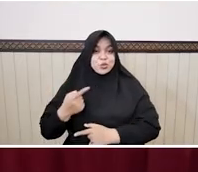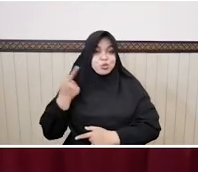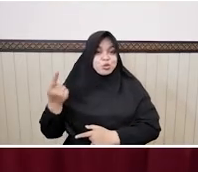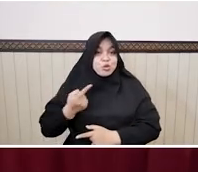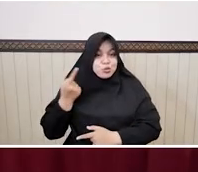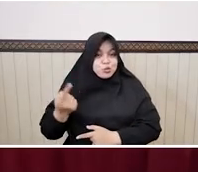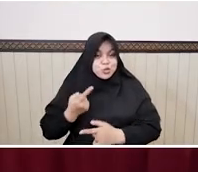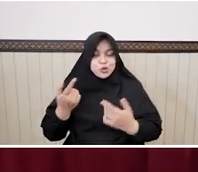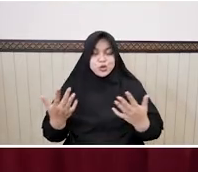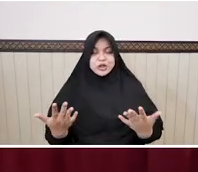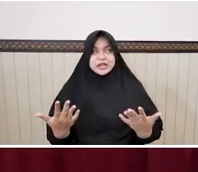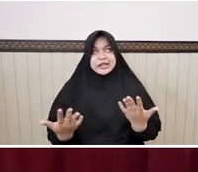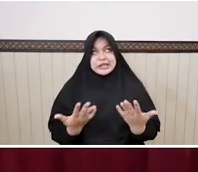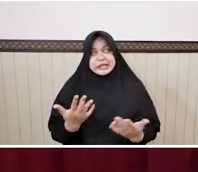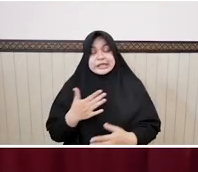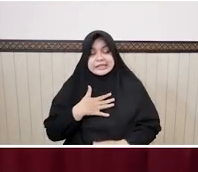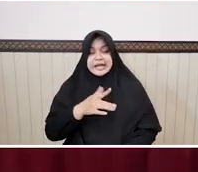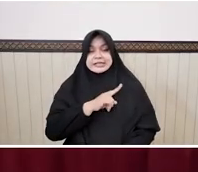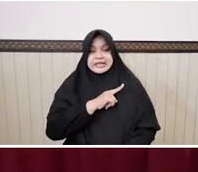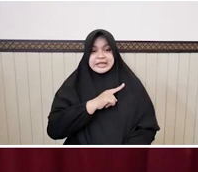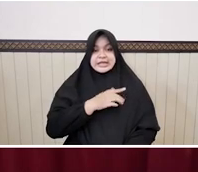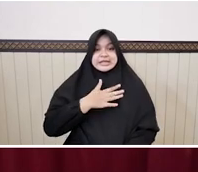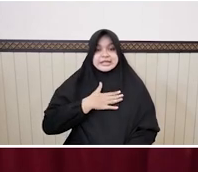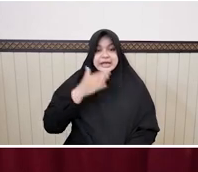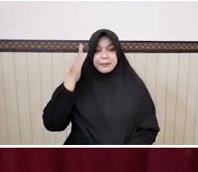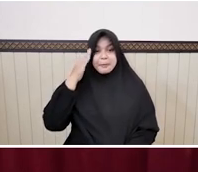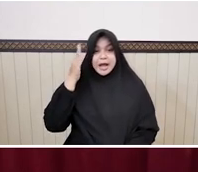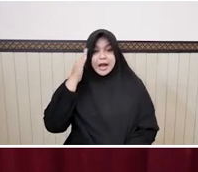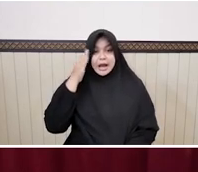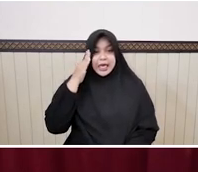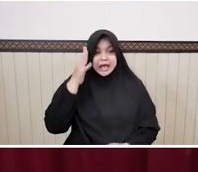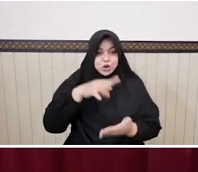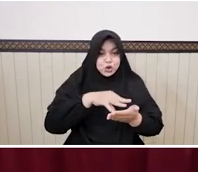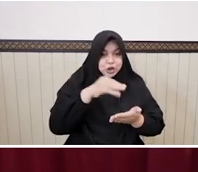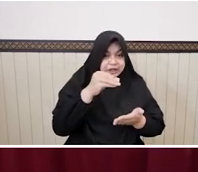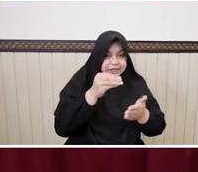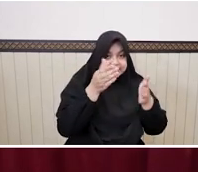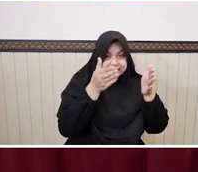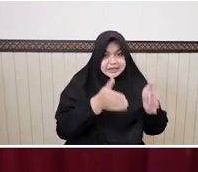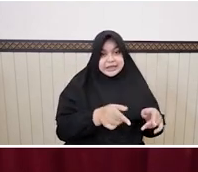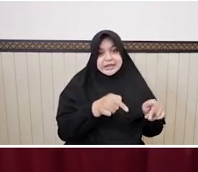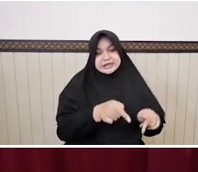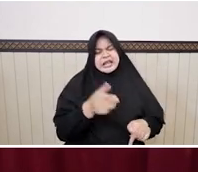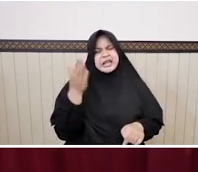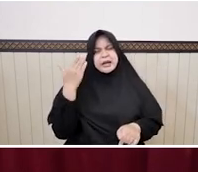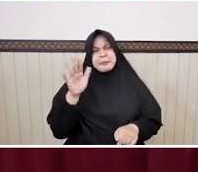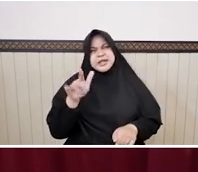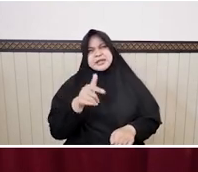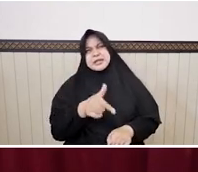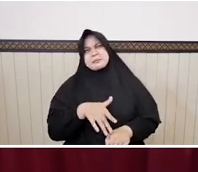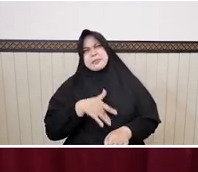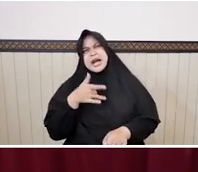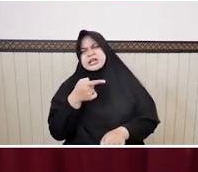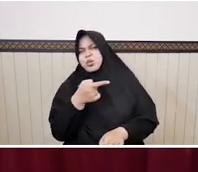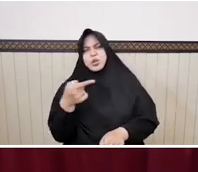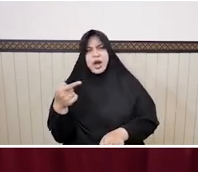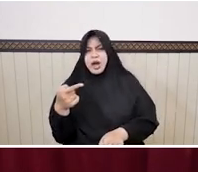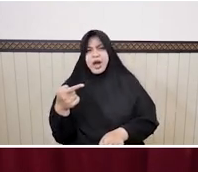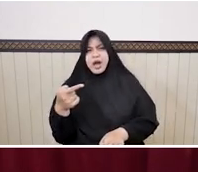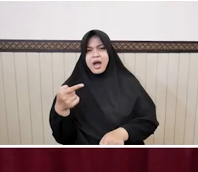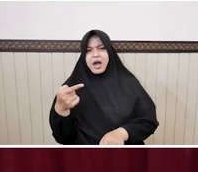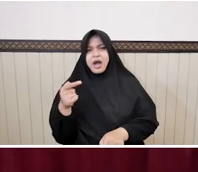saya sendiri selaku istilahnya kan ipph disana masih merasa kurang untuk istilahnya